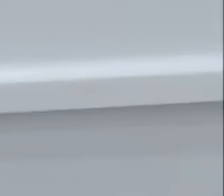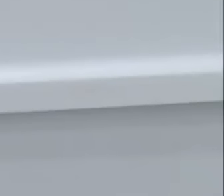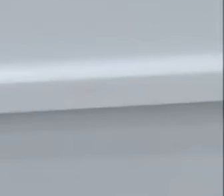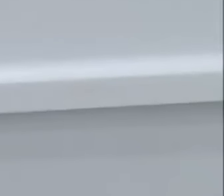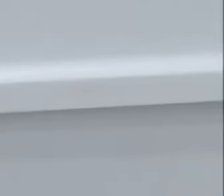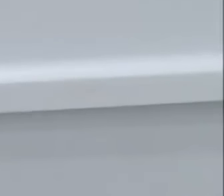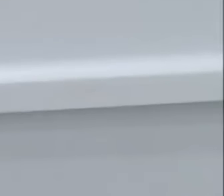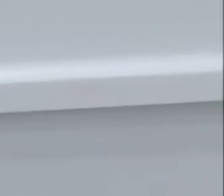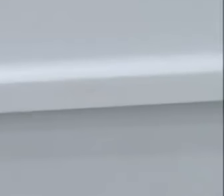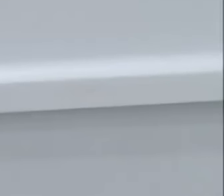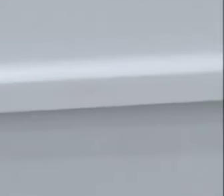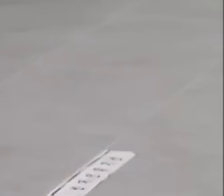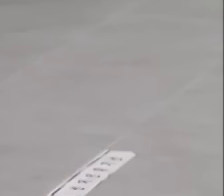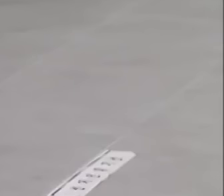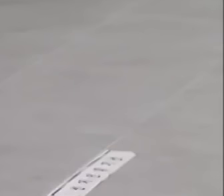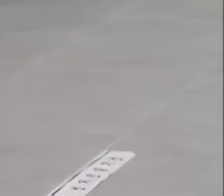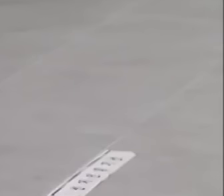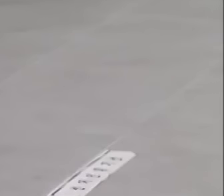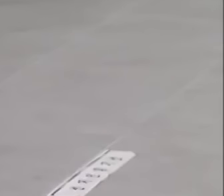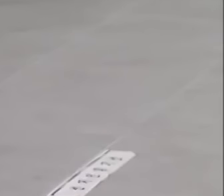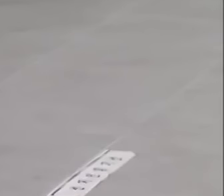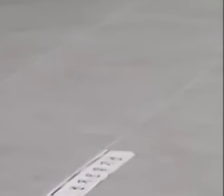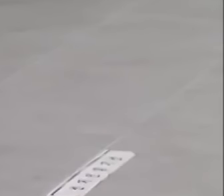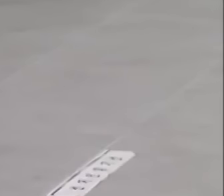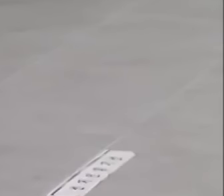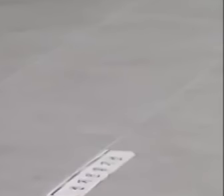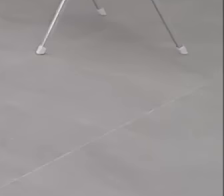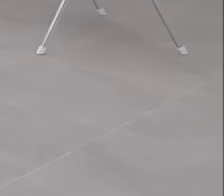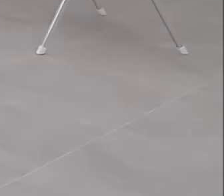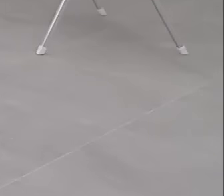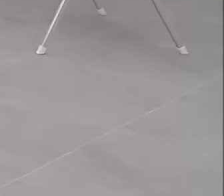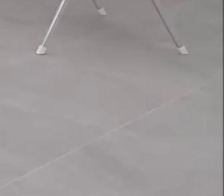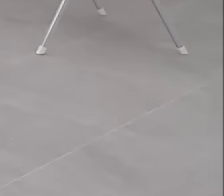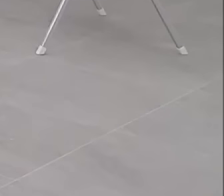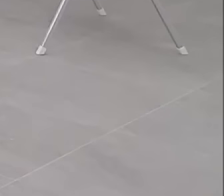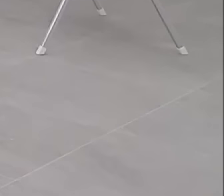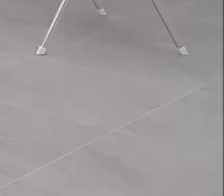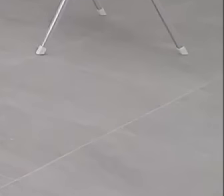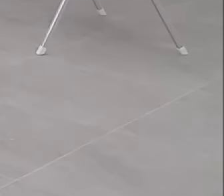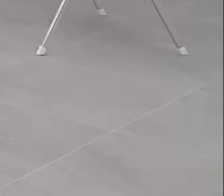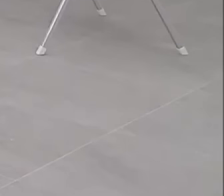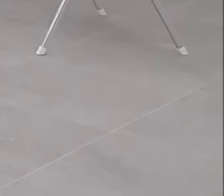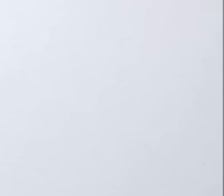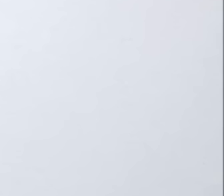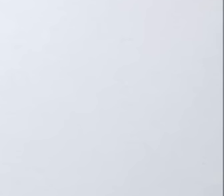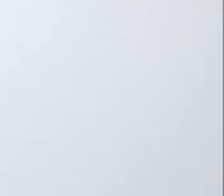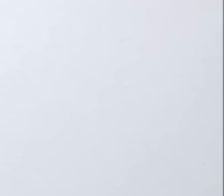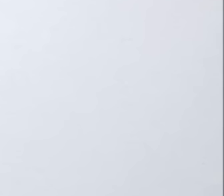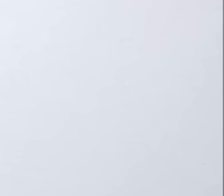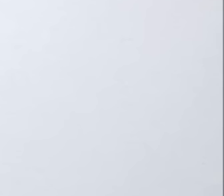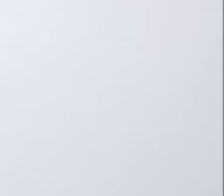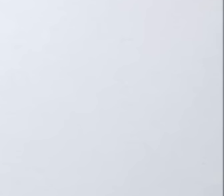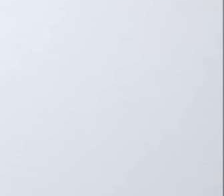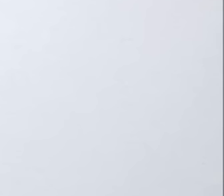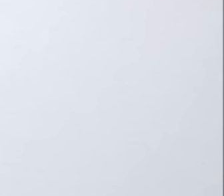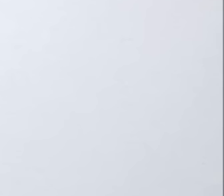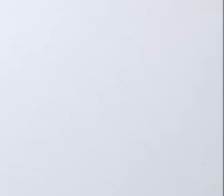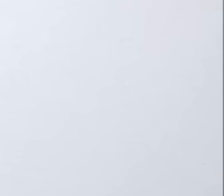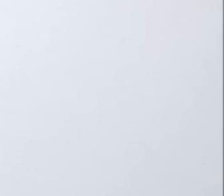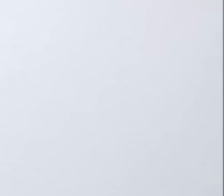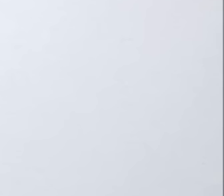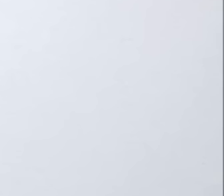63.3% 절반을 넘어 젊은층 표심이 당락을 가를 가능성이 높습니다 투표 의향과